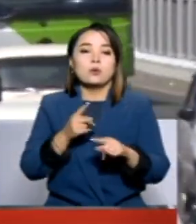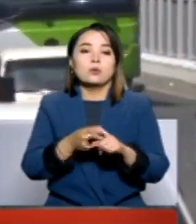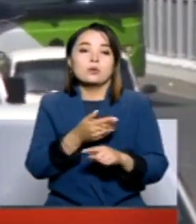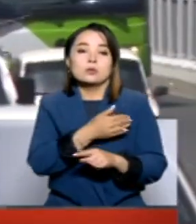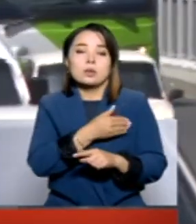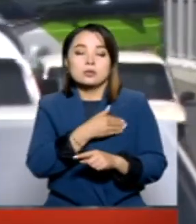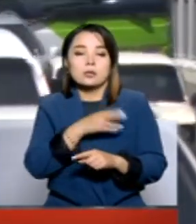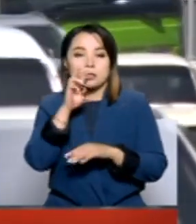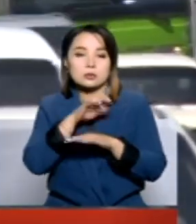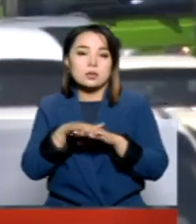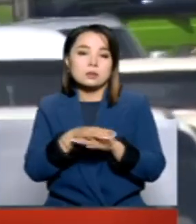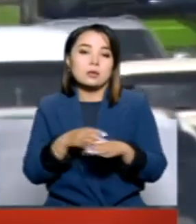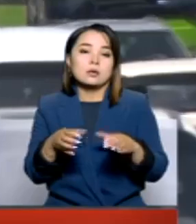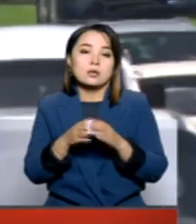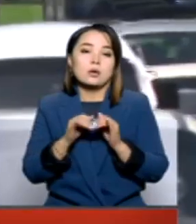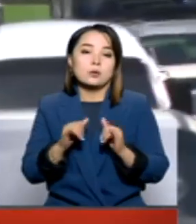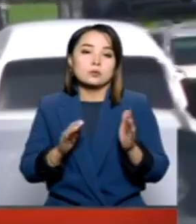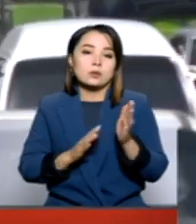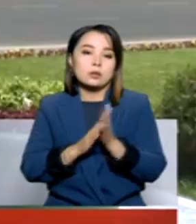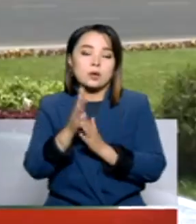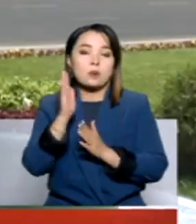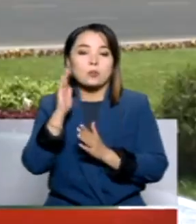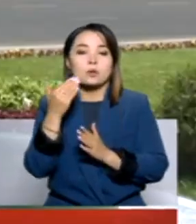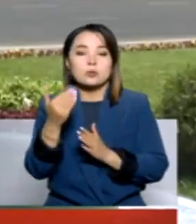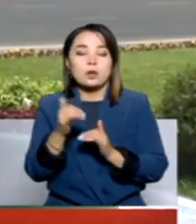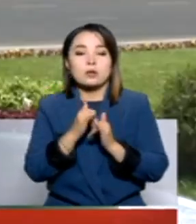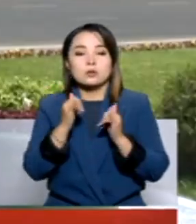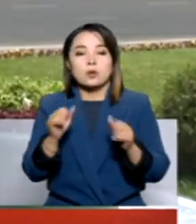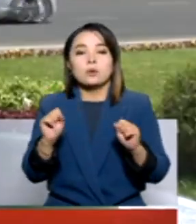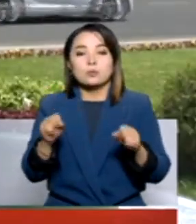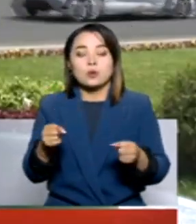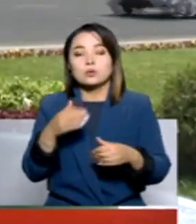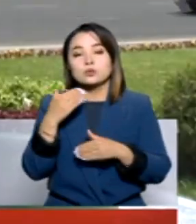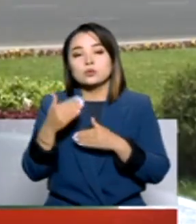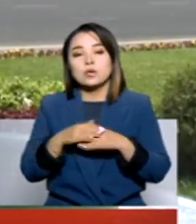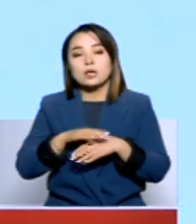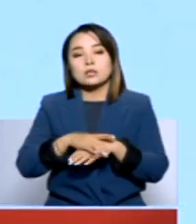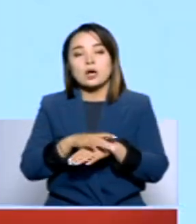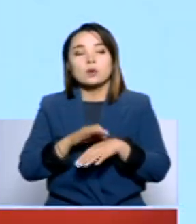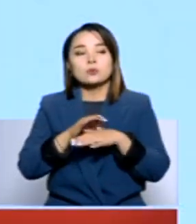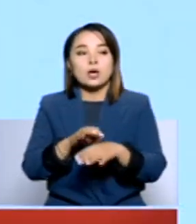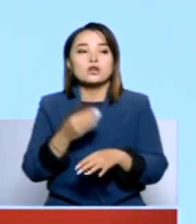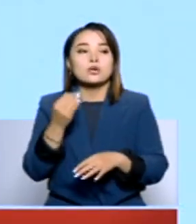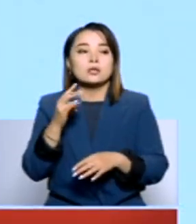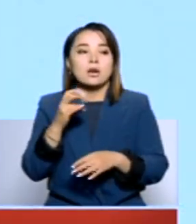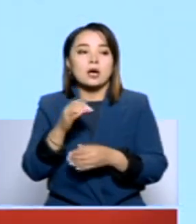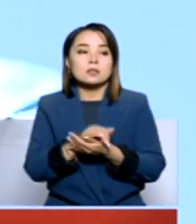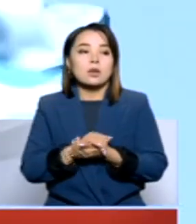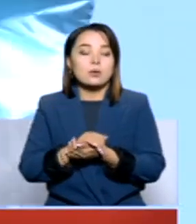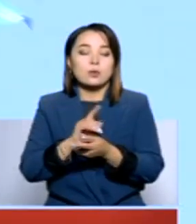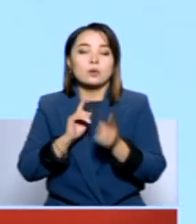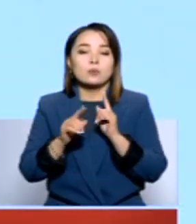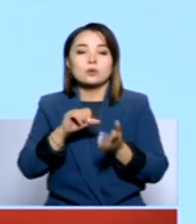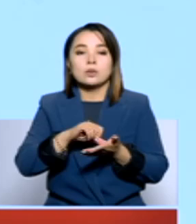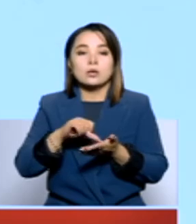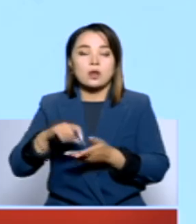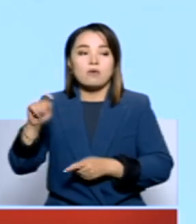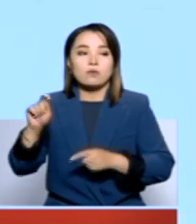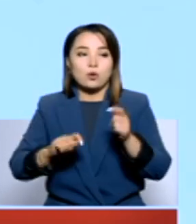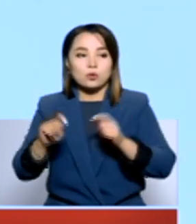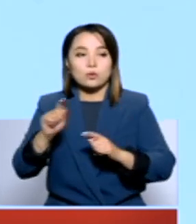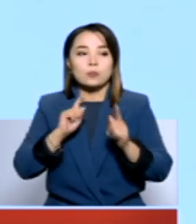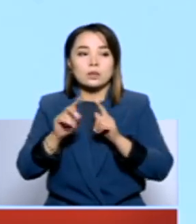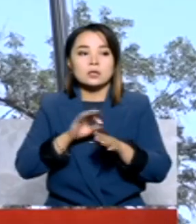келетін елдер қатары да өсуде. Болашақта бұдан да артуы мүмкін. Жуырда Ташкентте өткен Шанхай ынтымақтастық ұйымына мүшелердің форумына